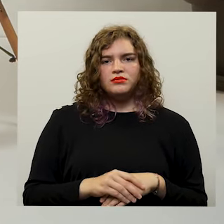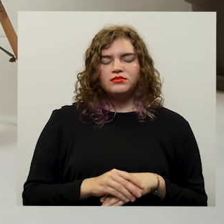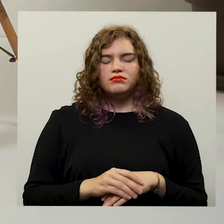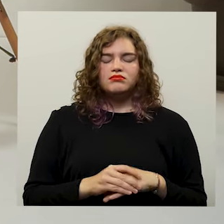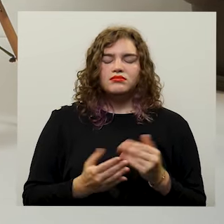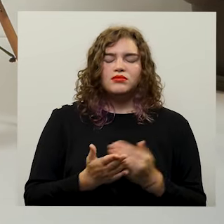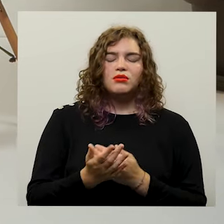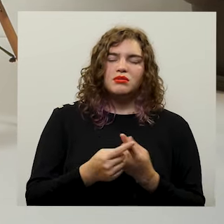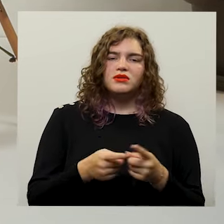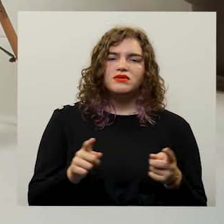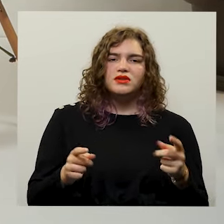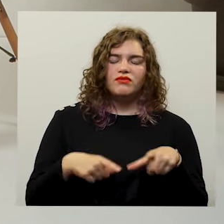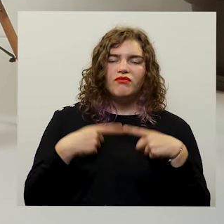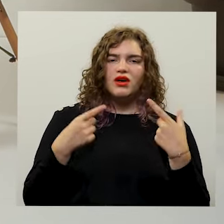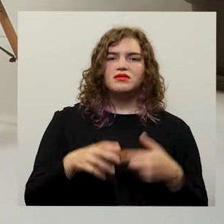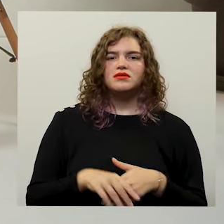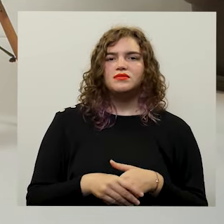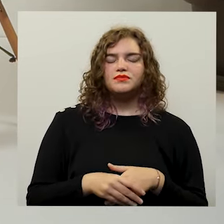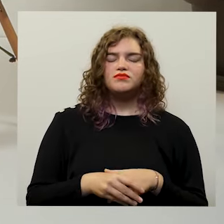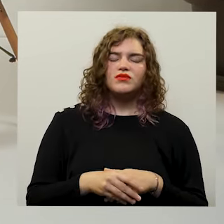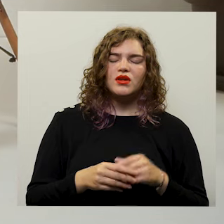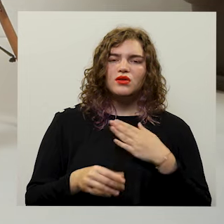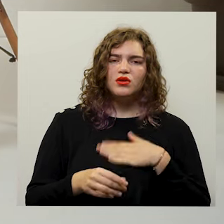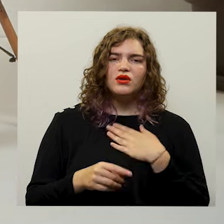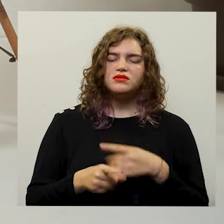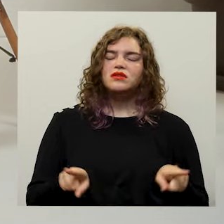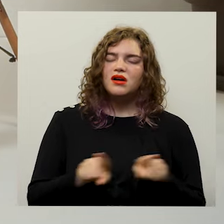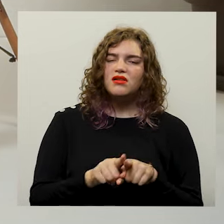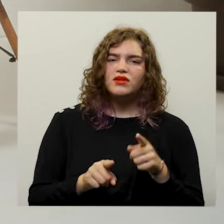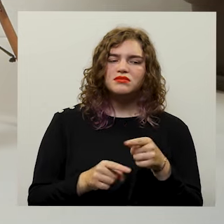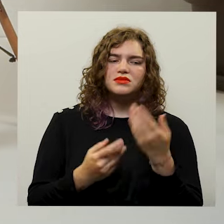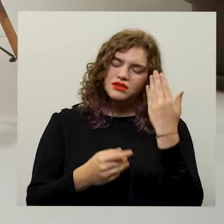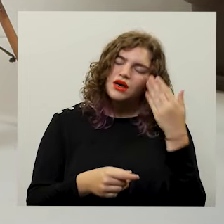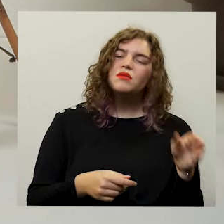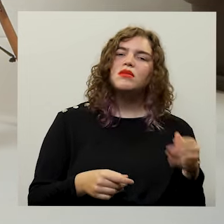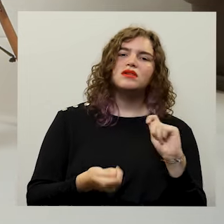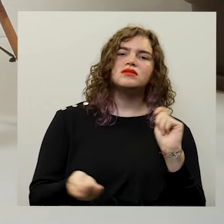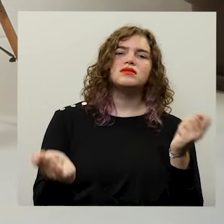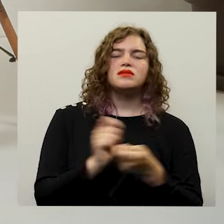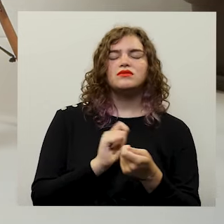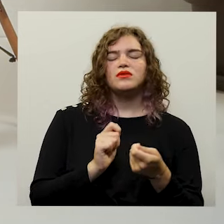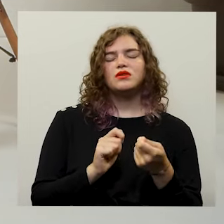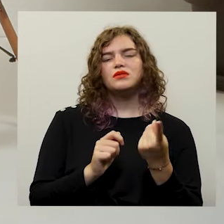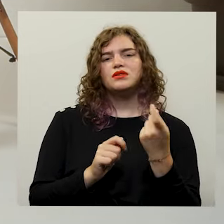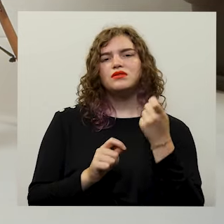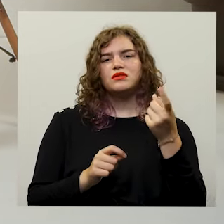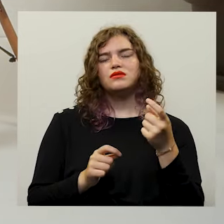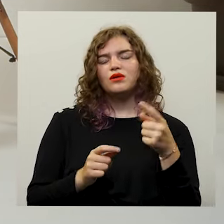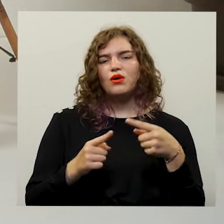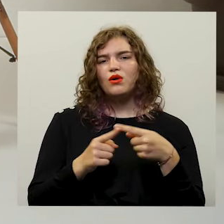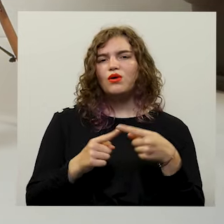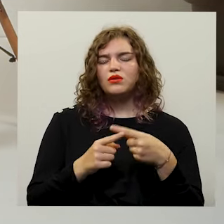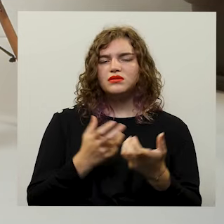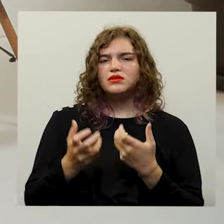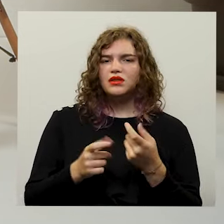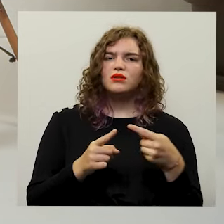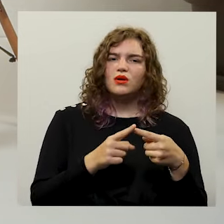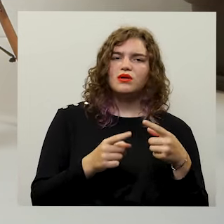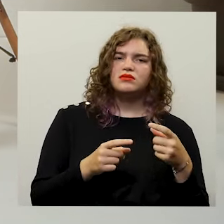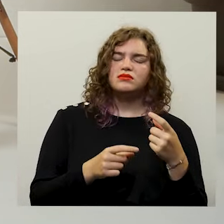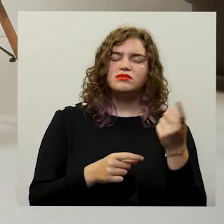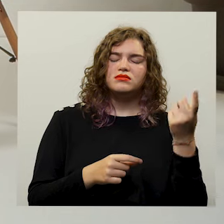dezastre în viață și și-ar dori și ei o scăpare așa să se transforme dintr-un colț de iad într-un colț de rai, viața